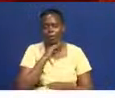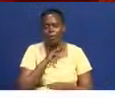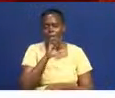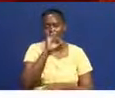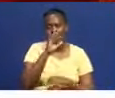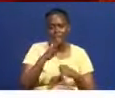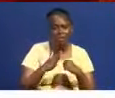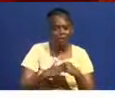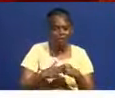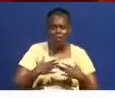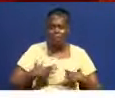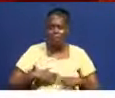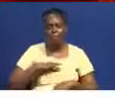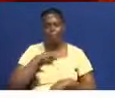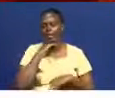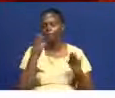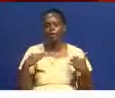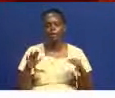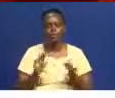39.